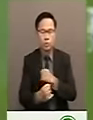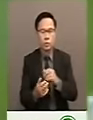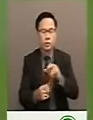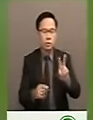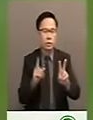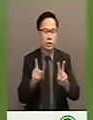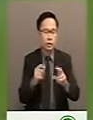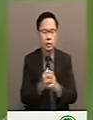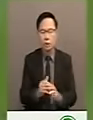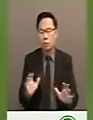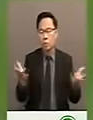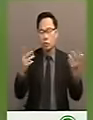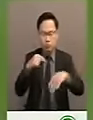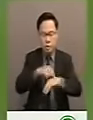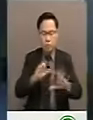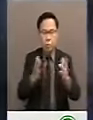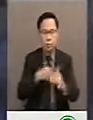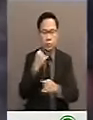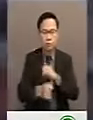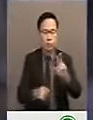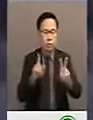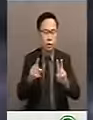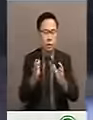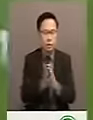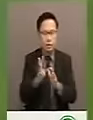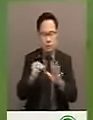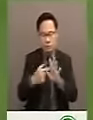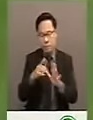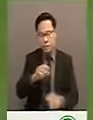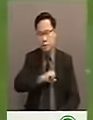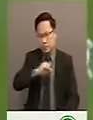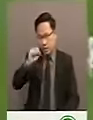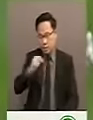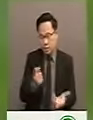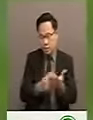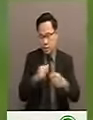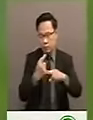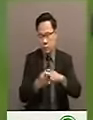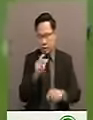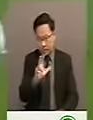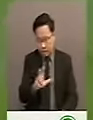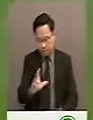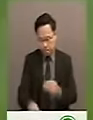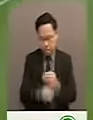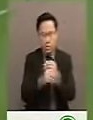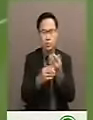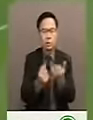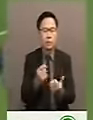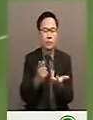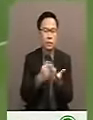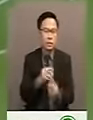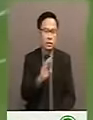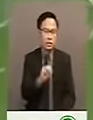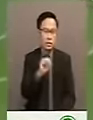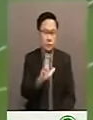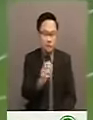ต่อ2หลังจากนั้นไม่มีประตูเพิ่มเติมนะครับมาดริดเก็บชัยในบ้านได้สำเร็จนะครับเก็บ3คะแนนสำคัญแล้วตอนนี้มีเพิ่มเป็น43